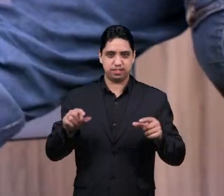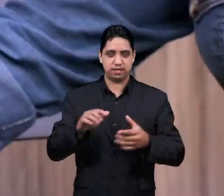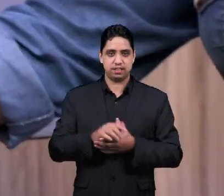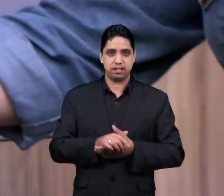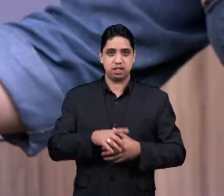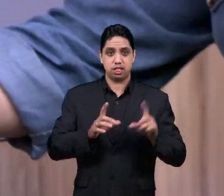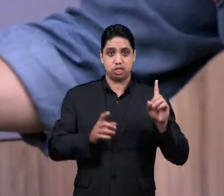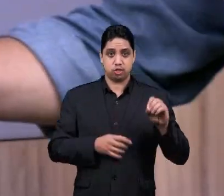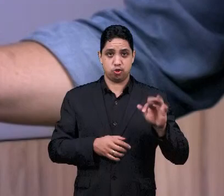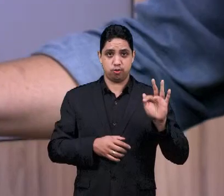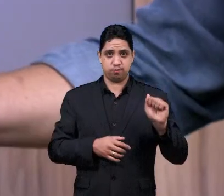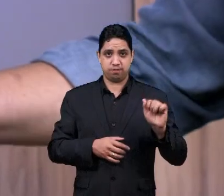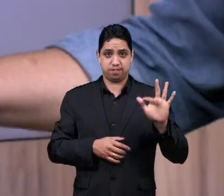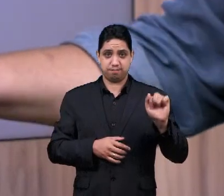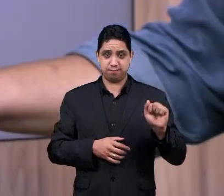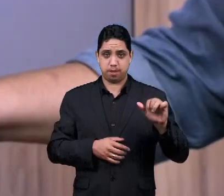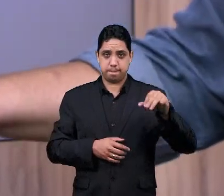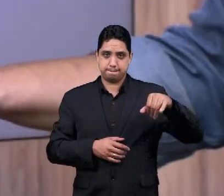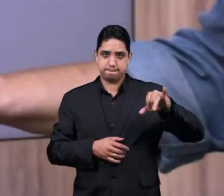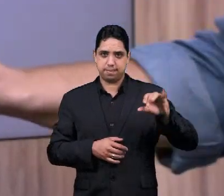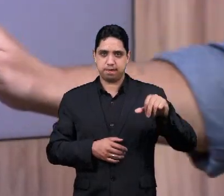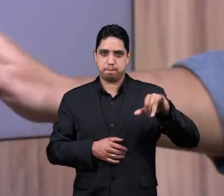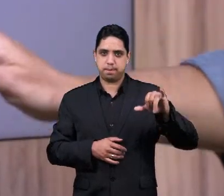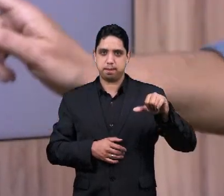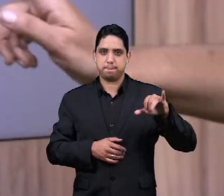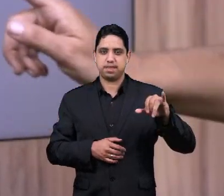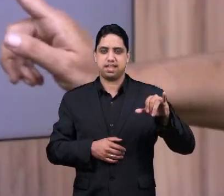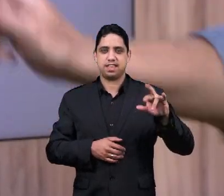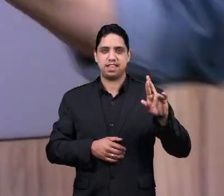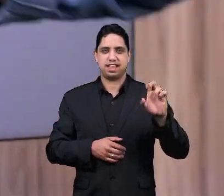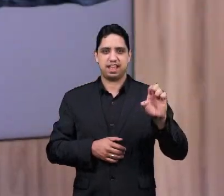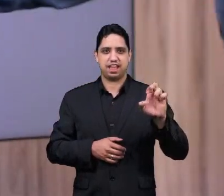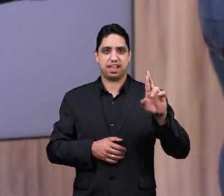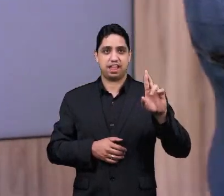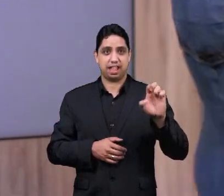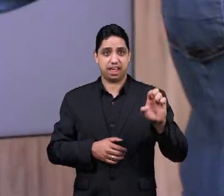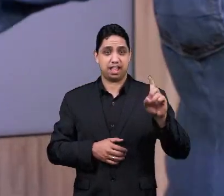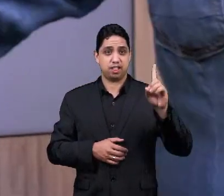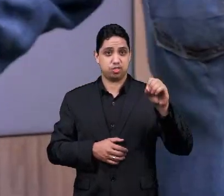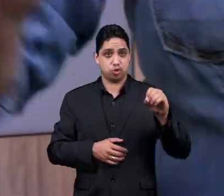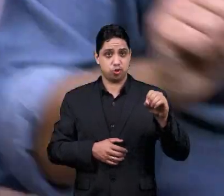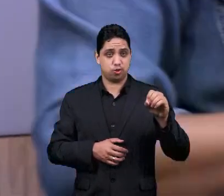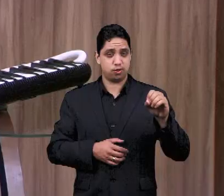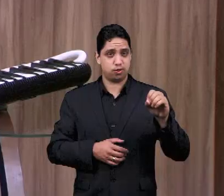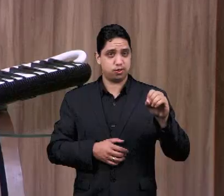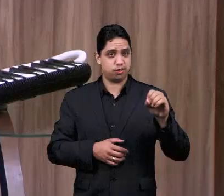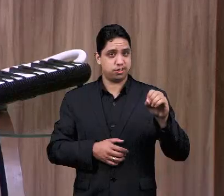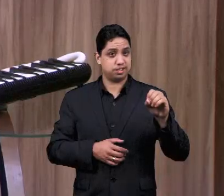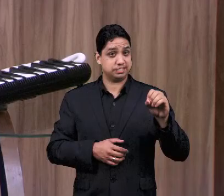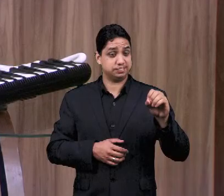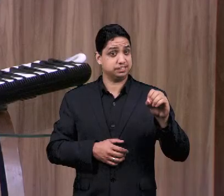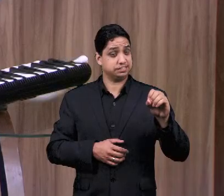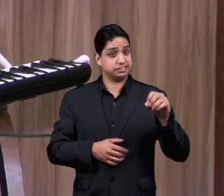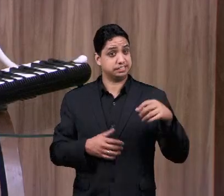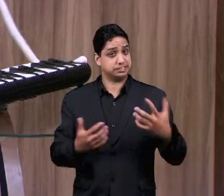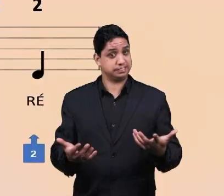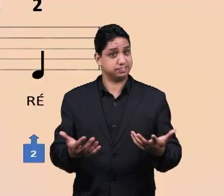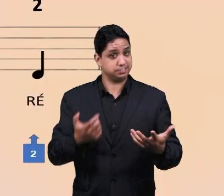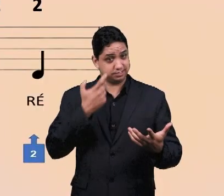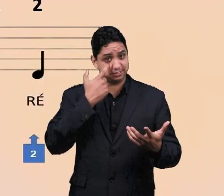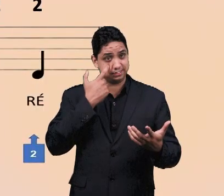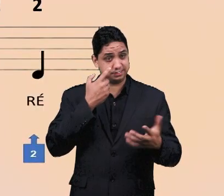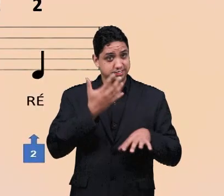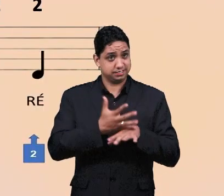Do, fa, mi, ré, do. Nous allons faire.